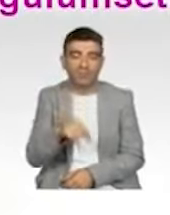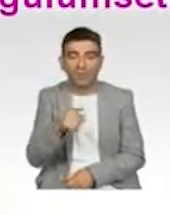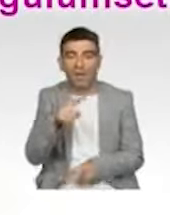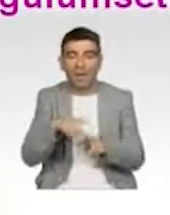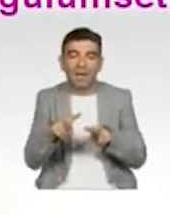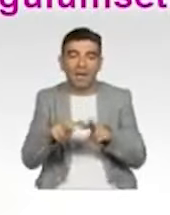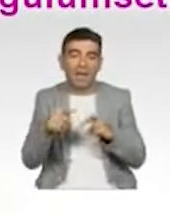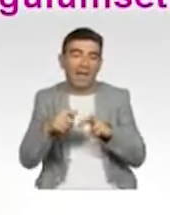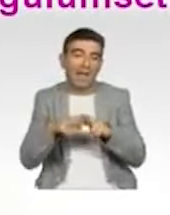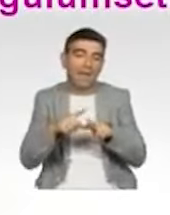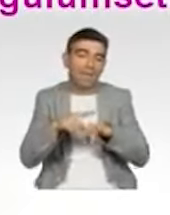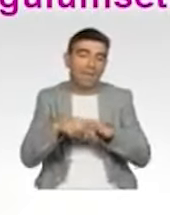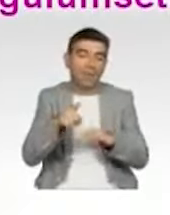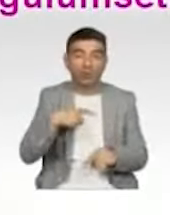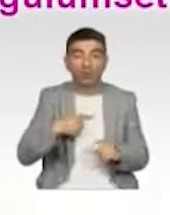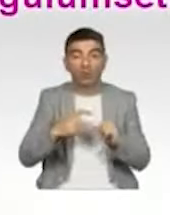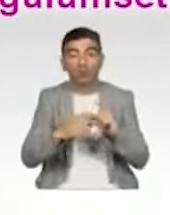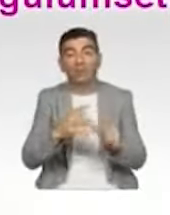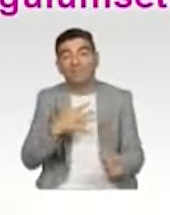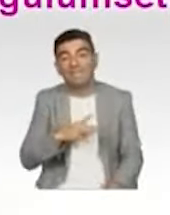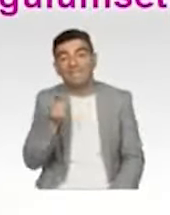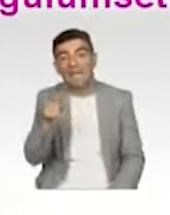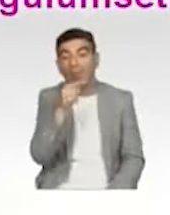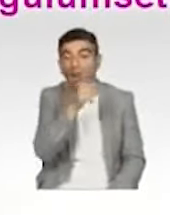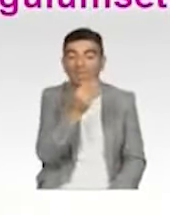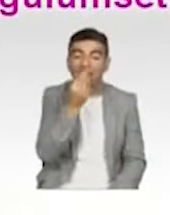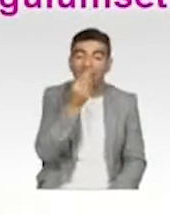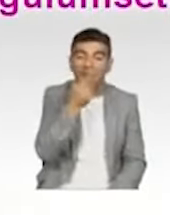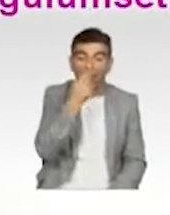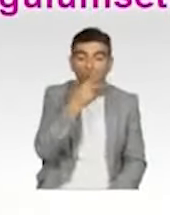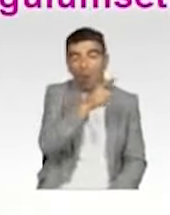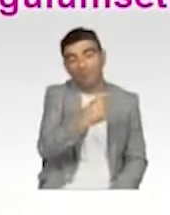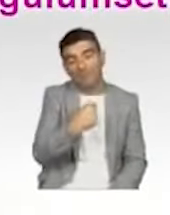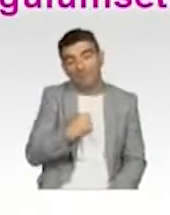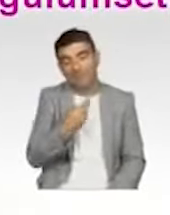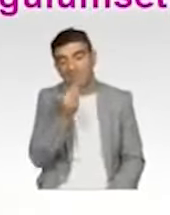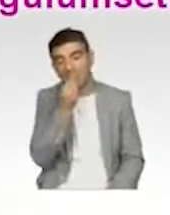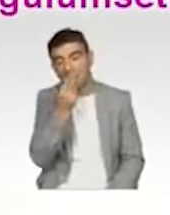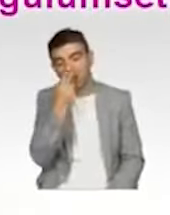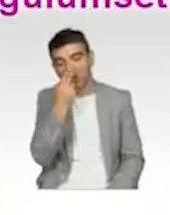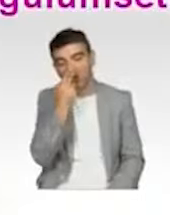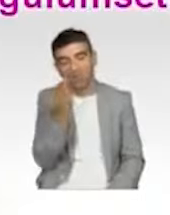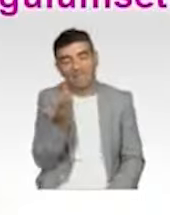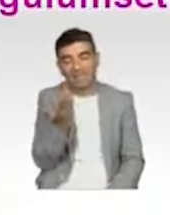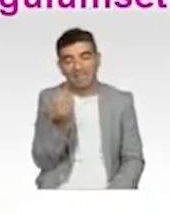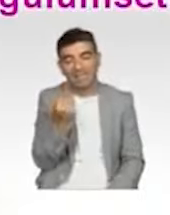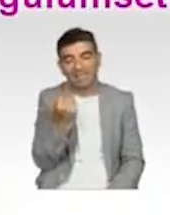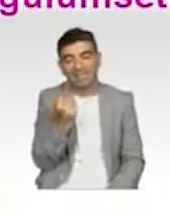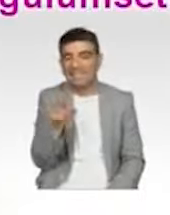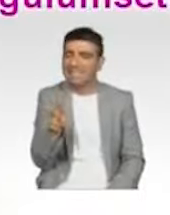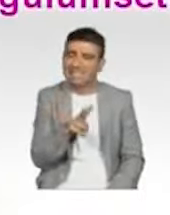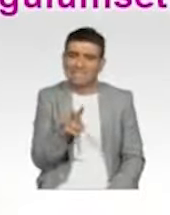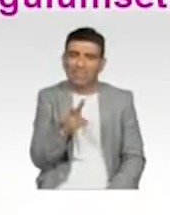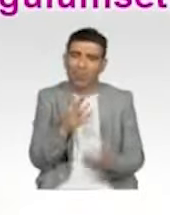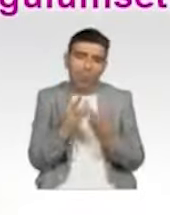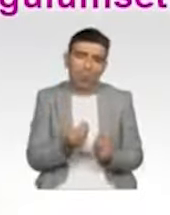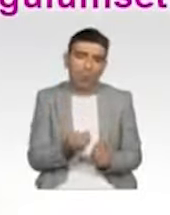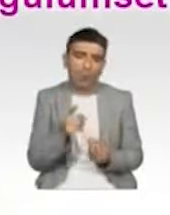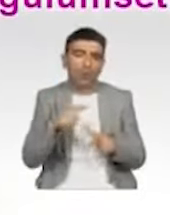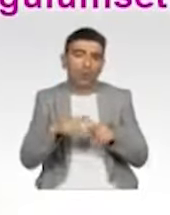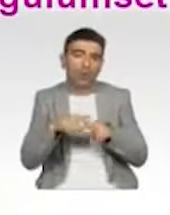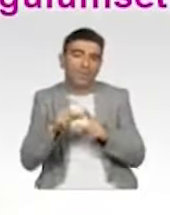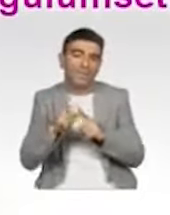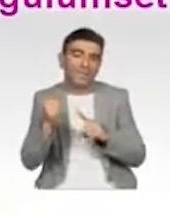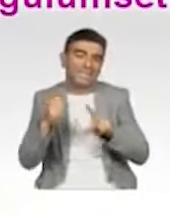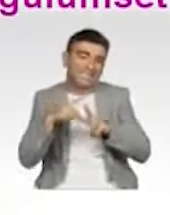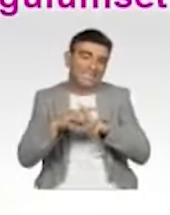abi sormak istiyorum. Şimdi sen mi onların yemeklerine alıştın, Fadela mı bizim yemeklerine alıştın? Nasıl oldu? Valla ikisi de oldu. Fadela önce